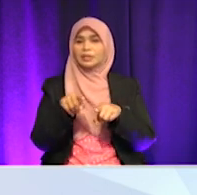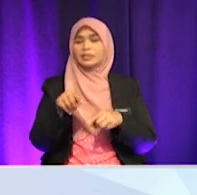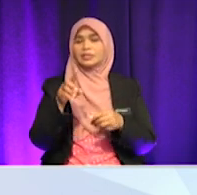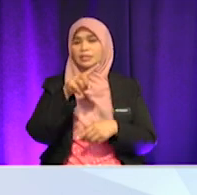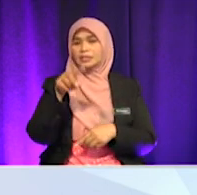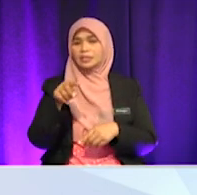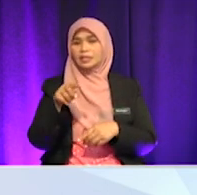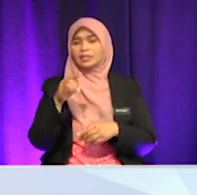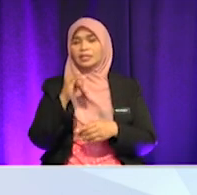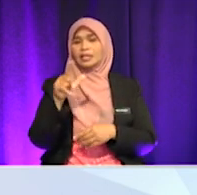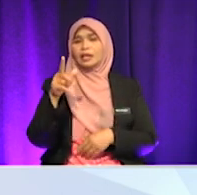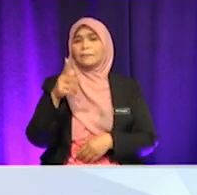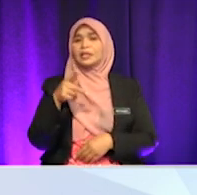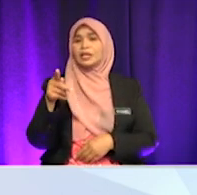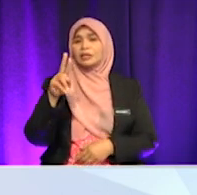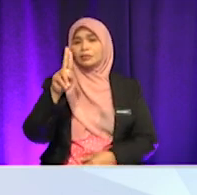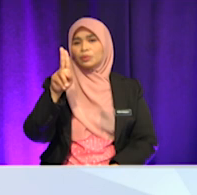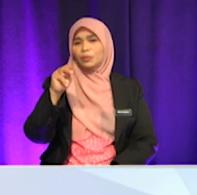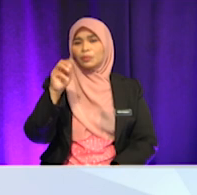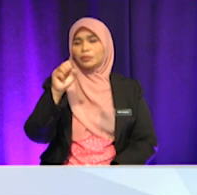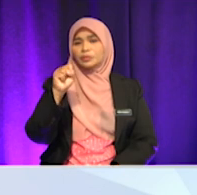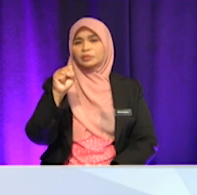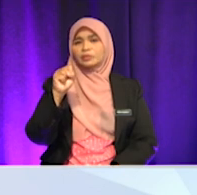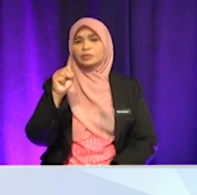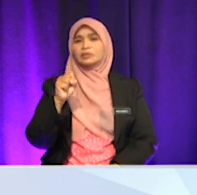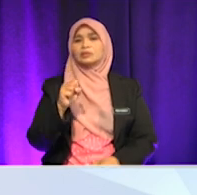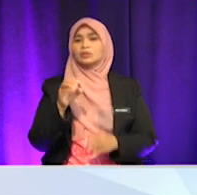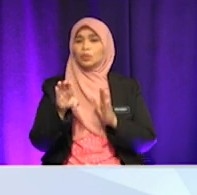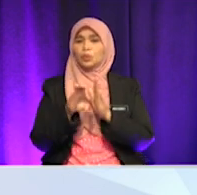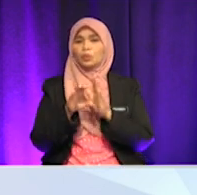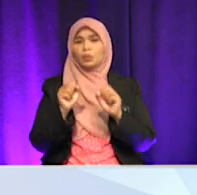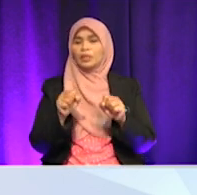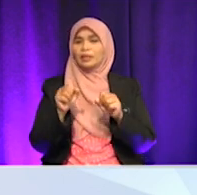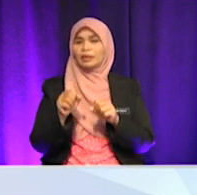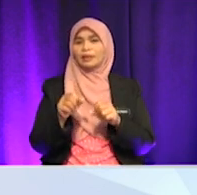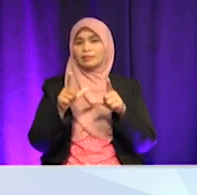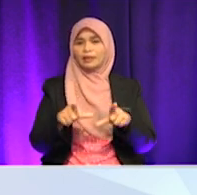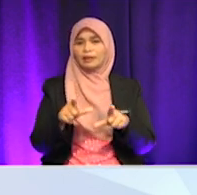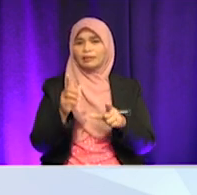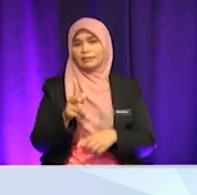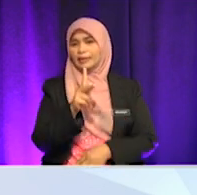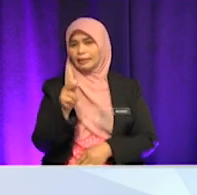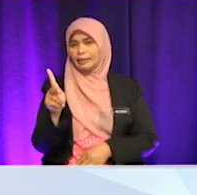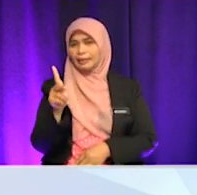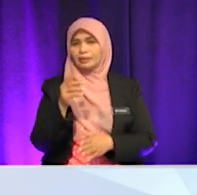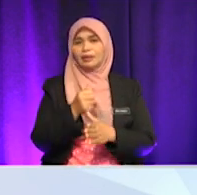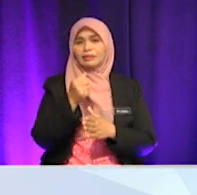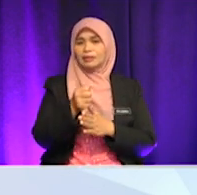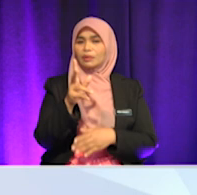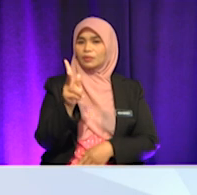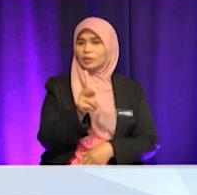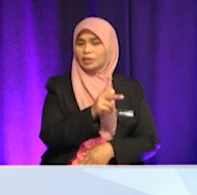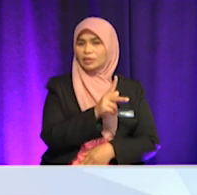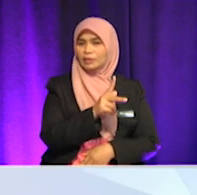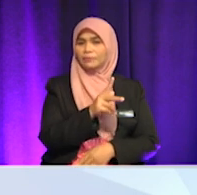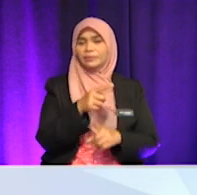merupakan perkara rumus. Okey, jadi perkara rumus ni kita boleh letakkan di sebelah kiri, di sebelah kanan. Okey, tapi kebiasaannya